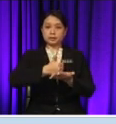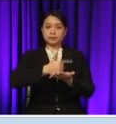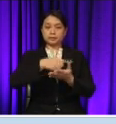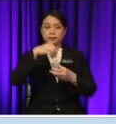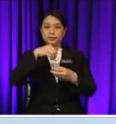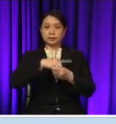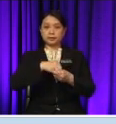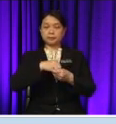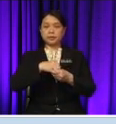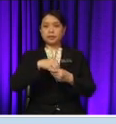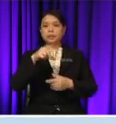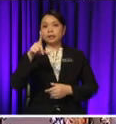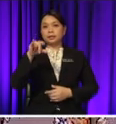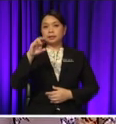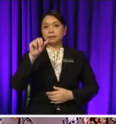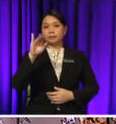bukan